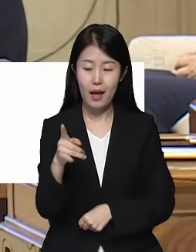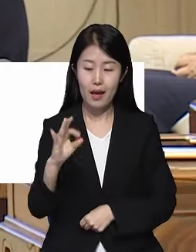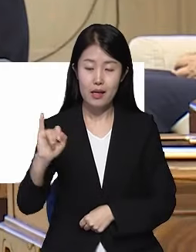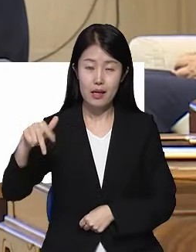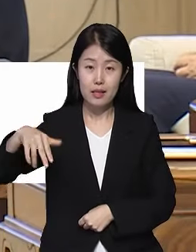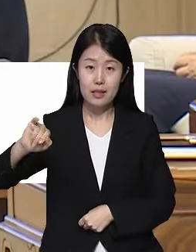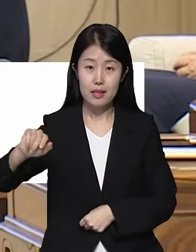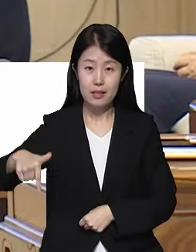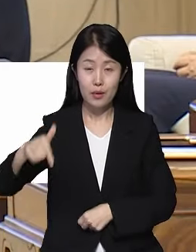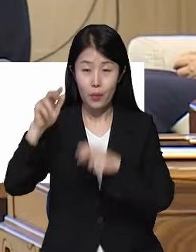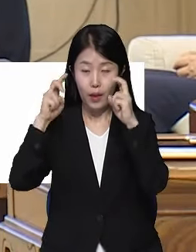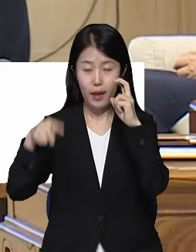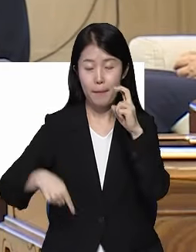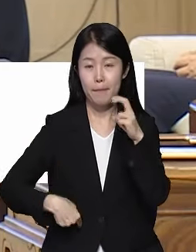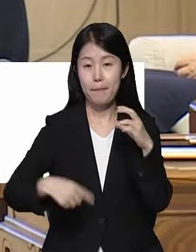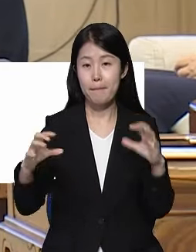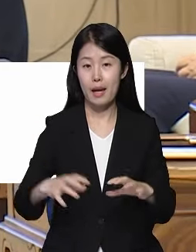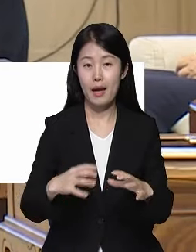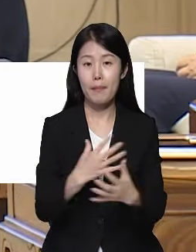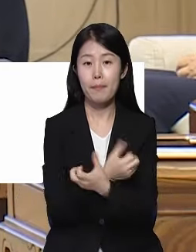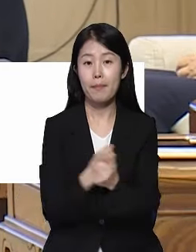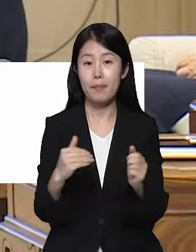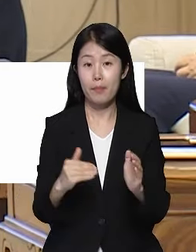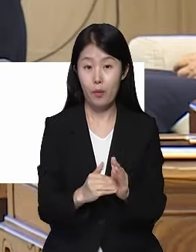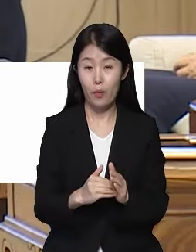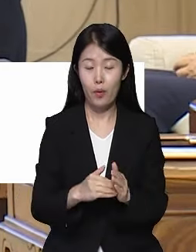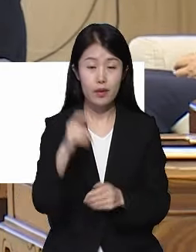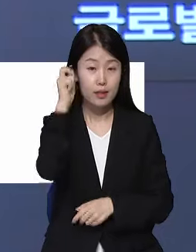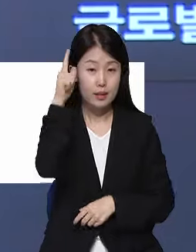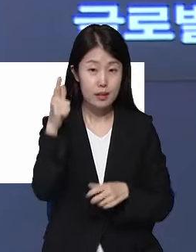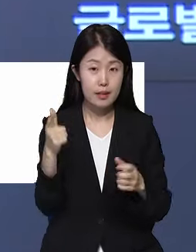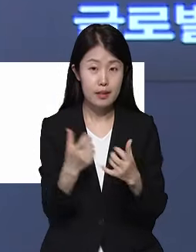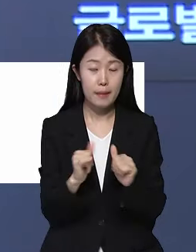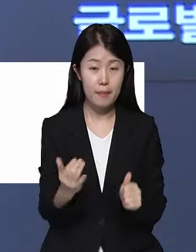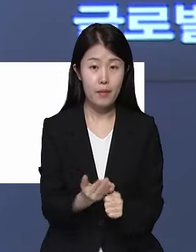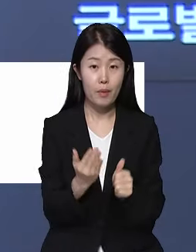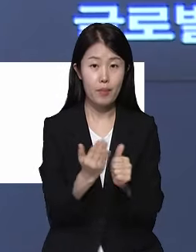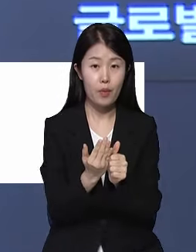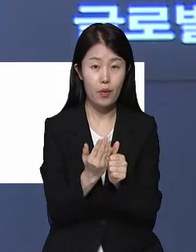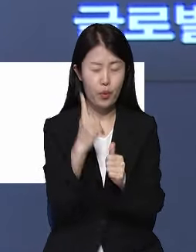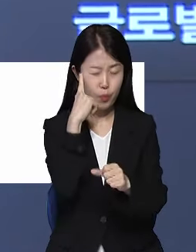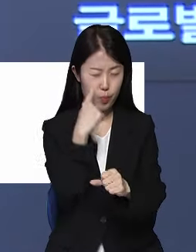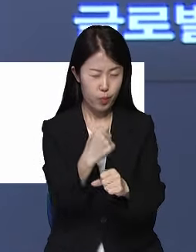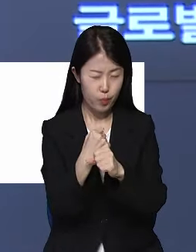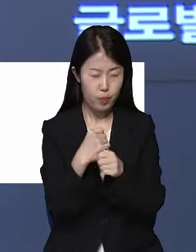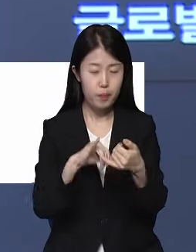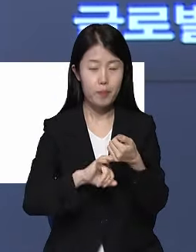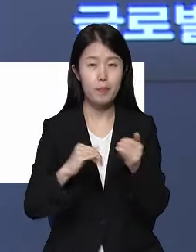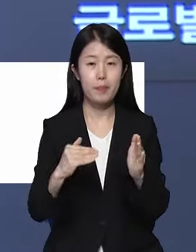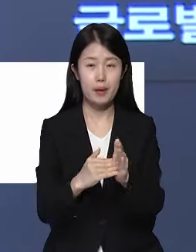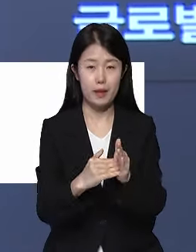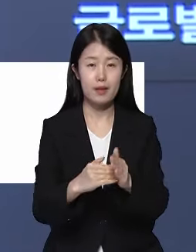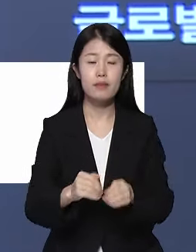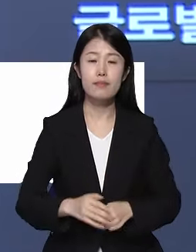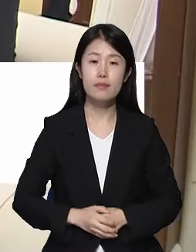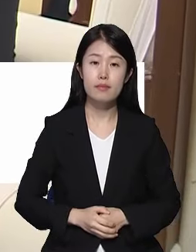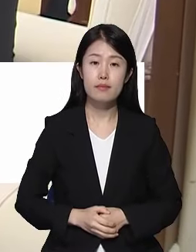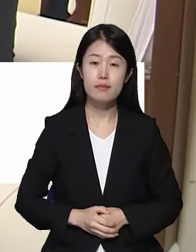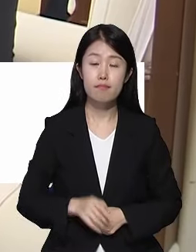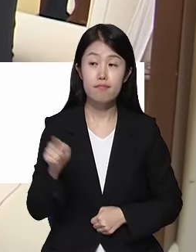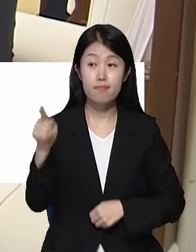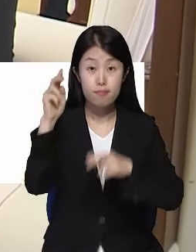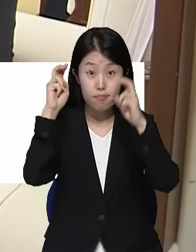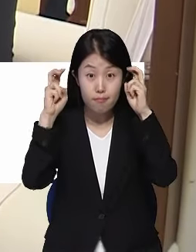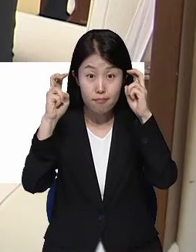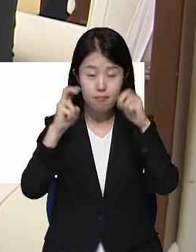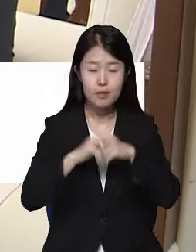체결하고 인공지능, 반도체 분야 전문 인력 양성과 공동 연구개발 등을 추진하기로 했습니다. 에이직랜드는 이를